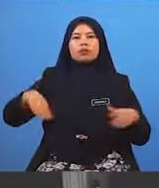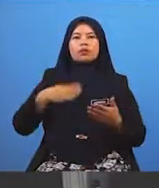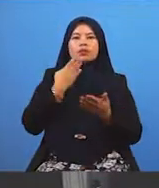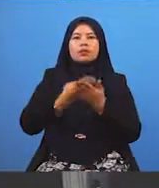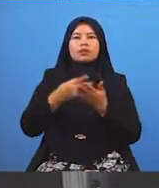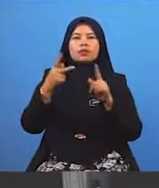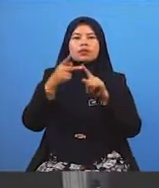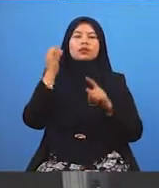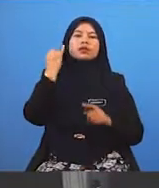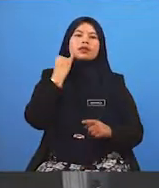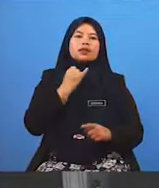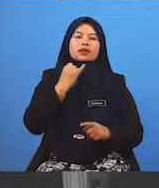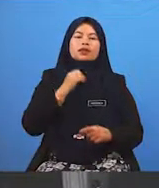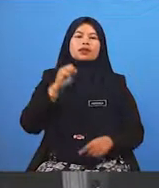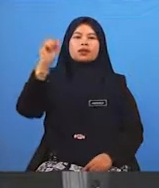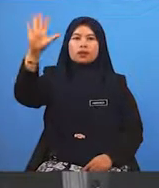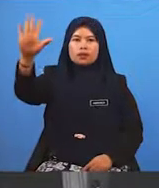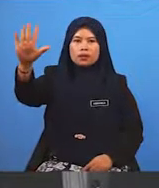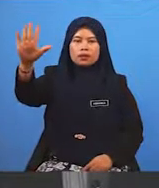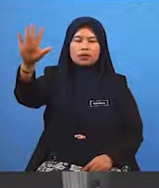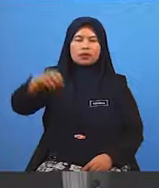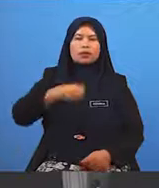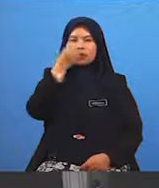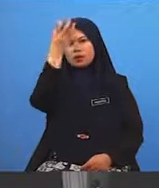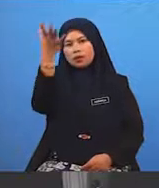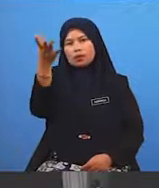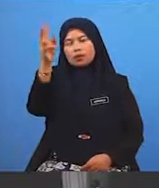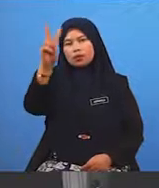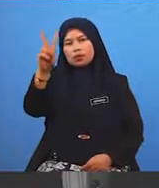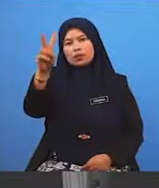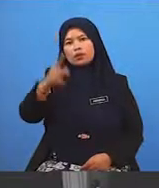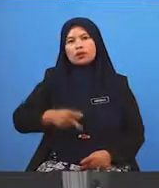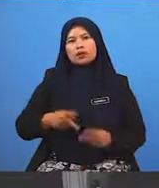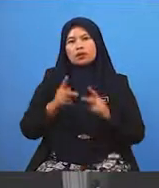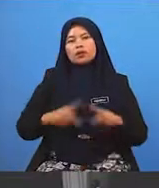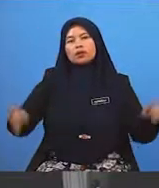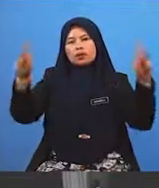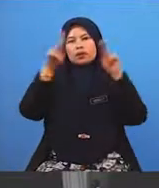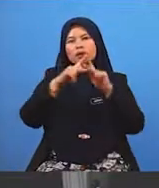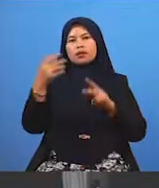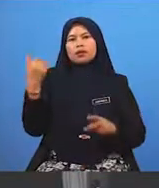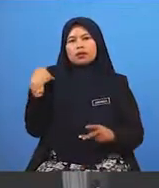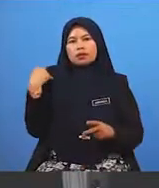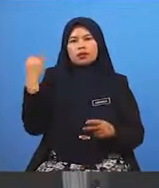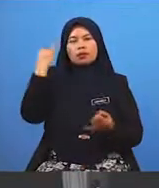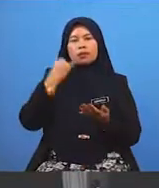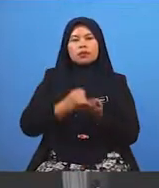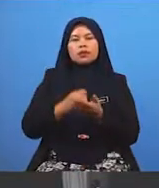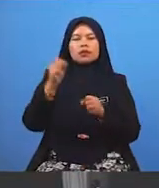seterusnya, yang kelima, menerangkan dua kepentingan mempunyai iman yang sempurna. Yang